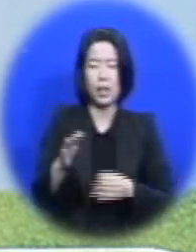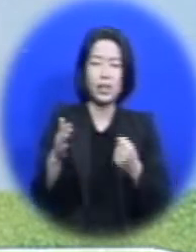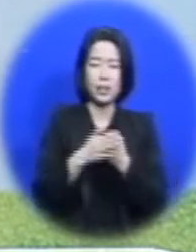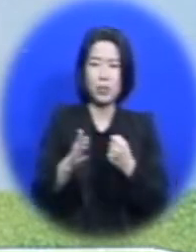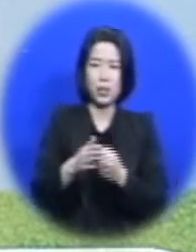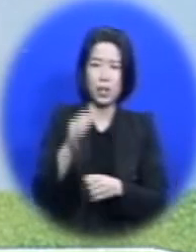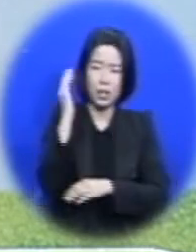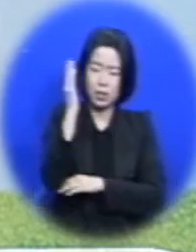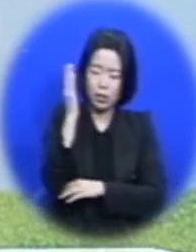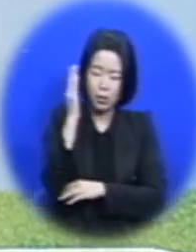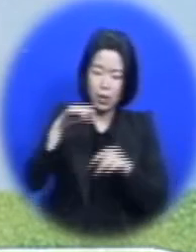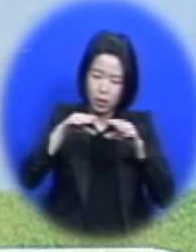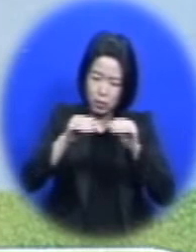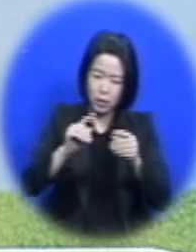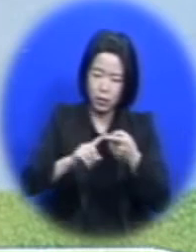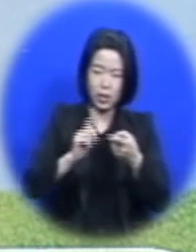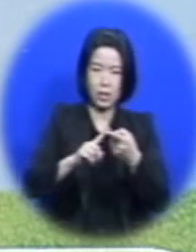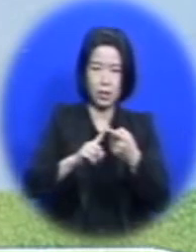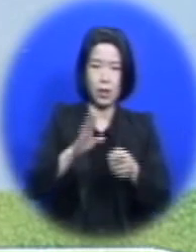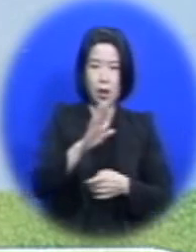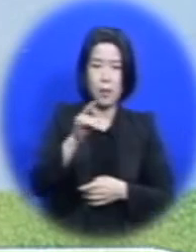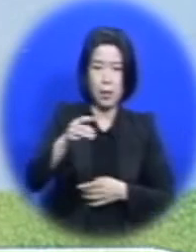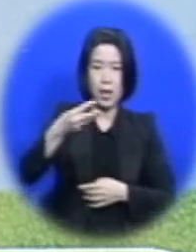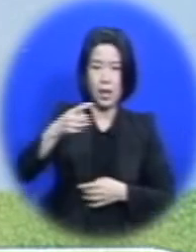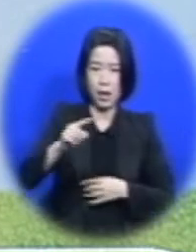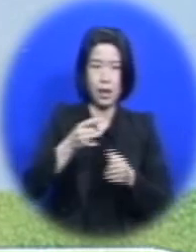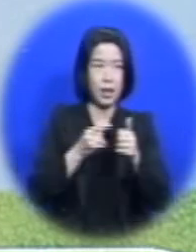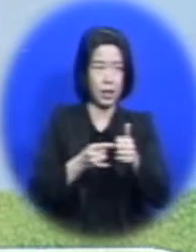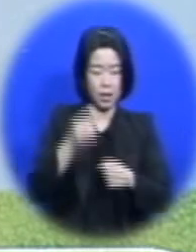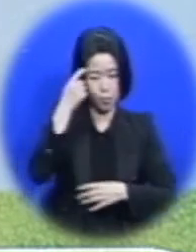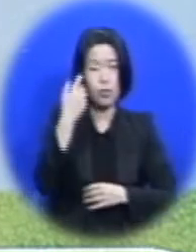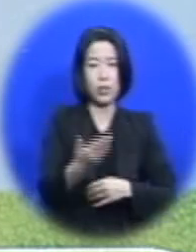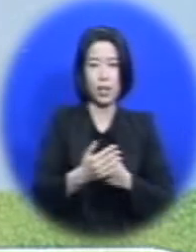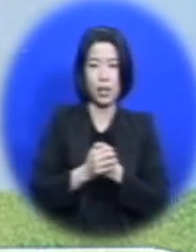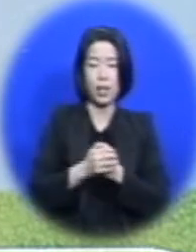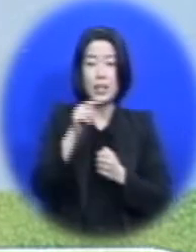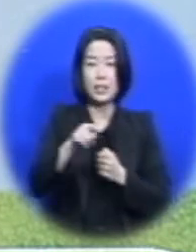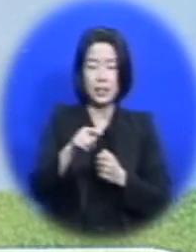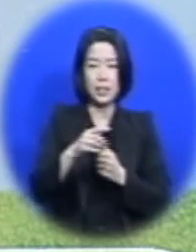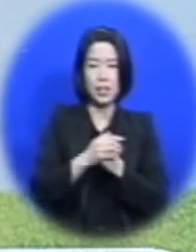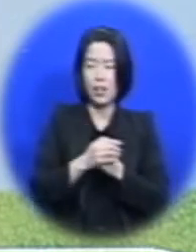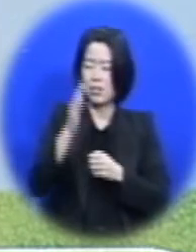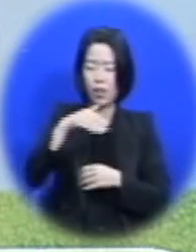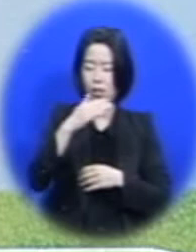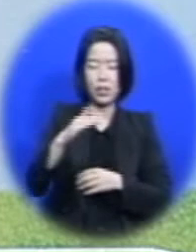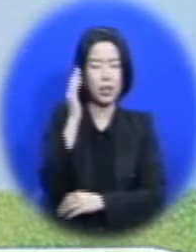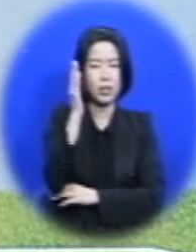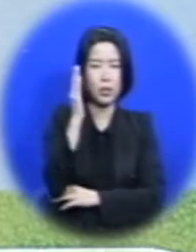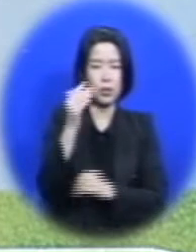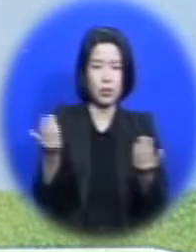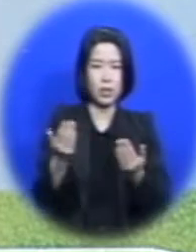그만두어야 할 것인지에 대하여 베라 에게 물었다 그러자 그는 절대로 설교 사역을 그만